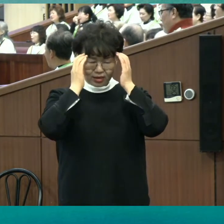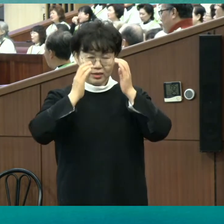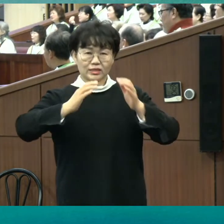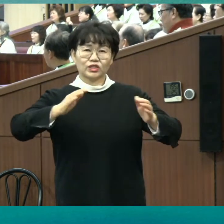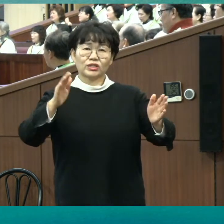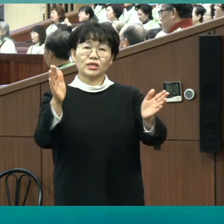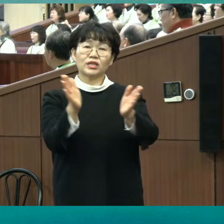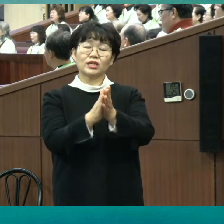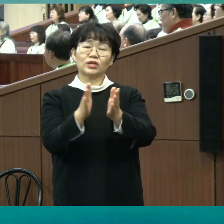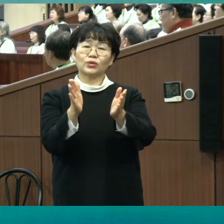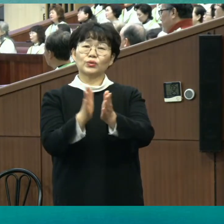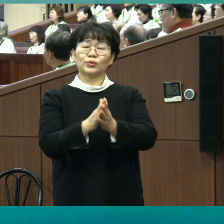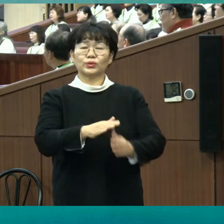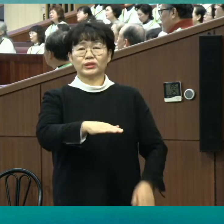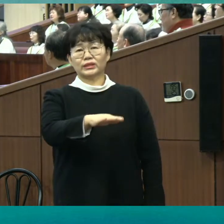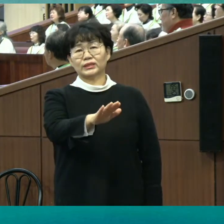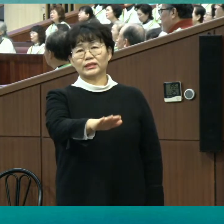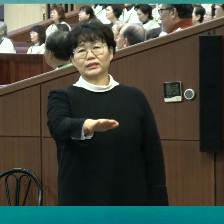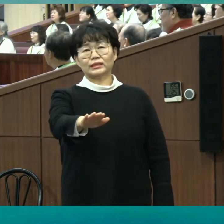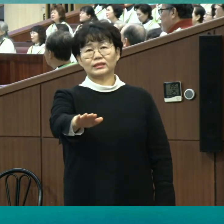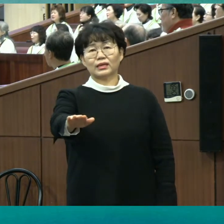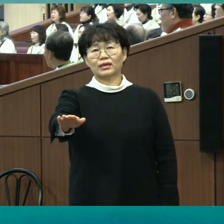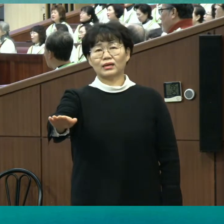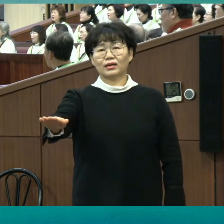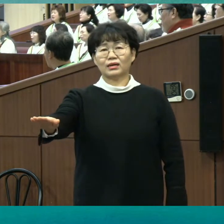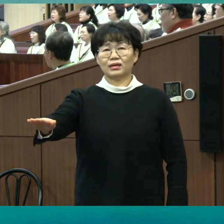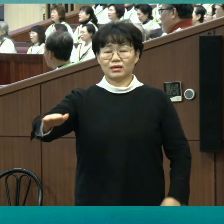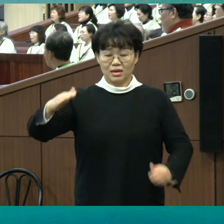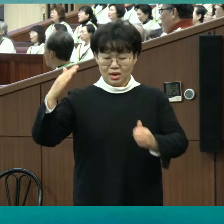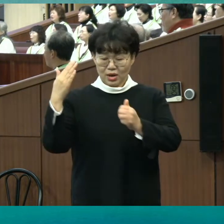시달린 친구들아